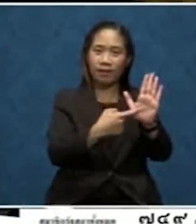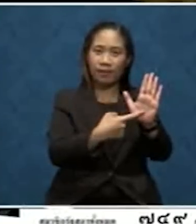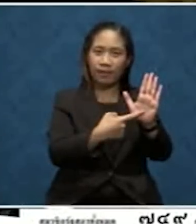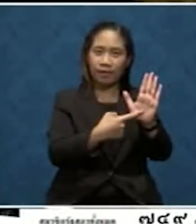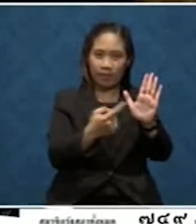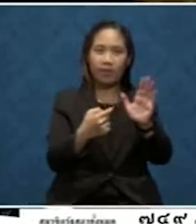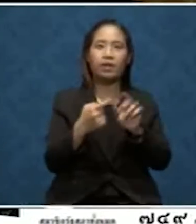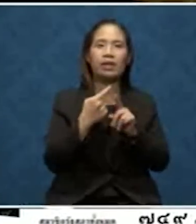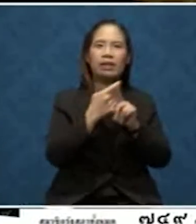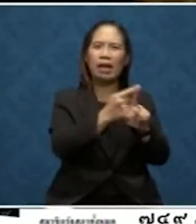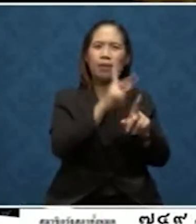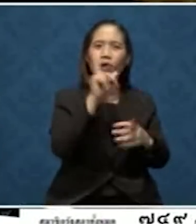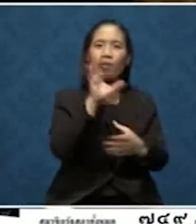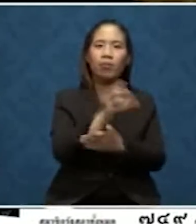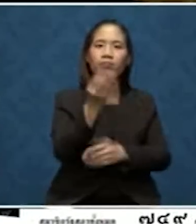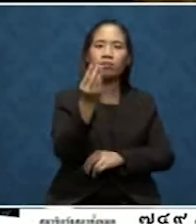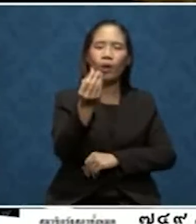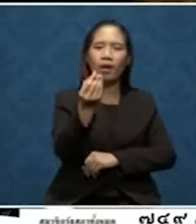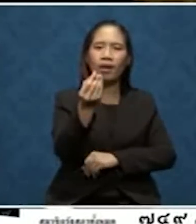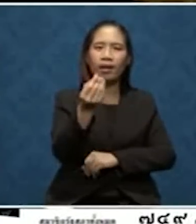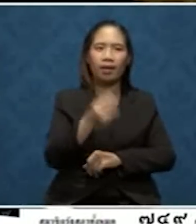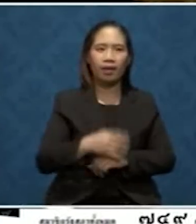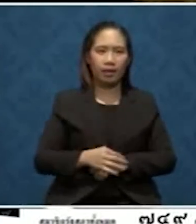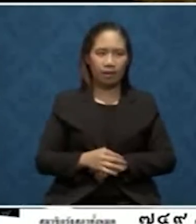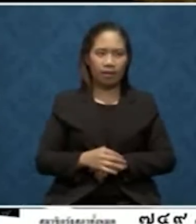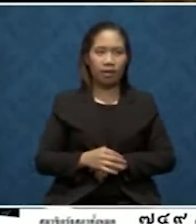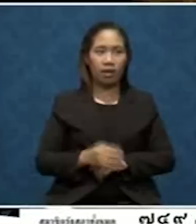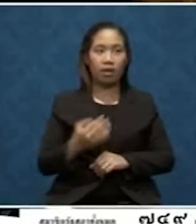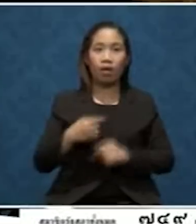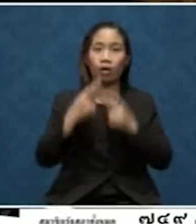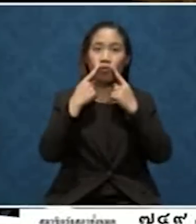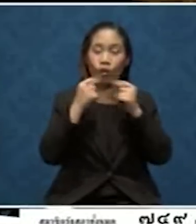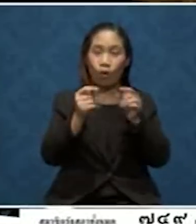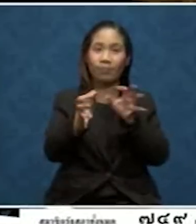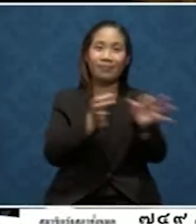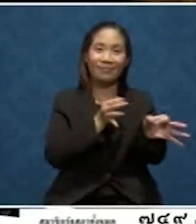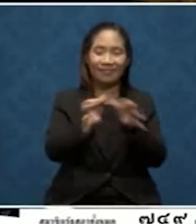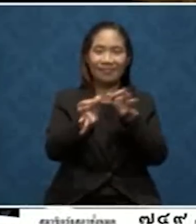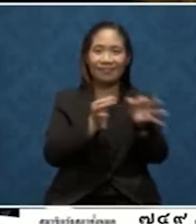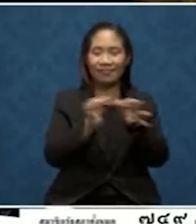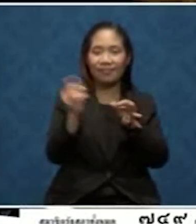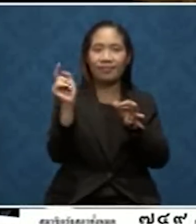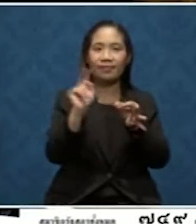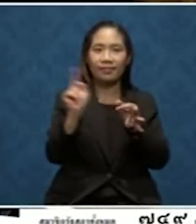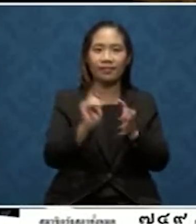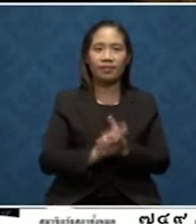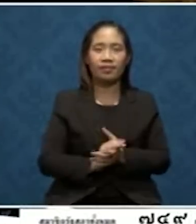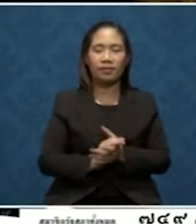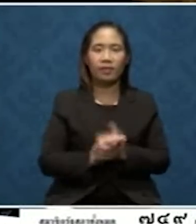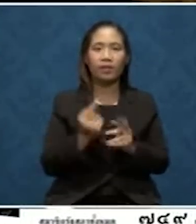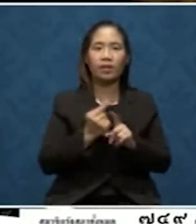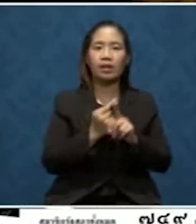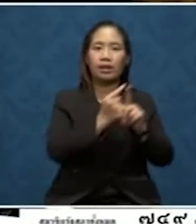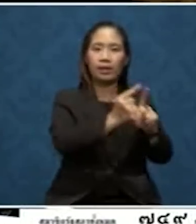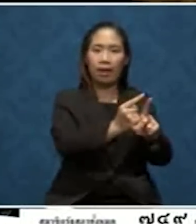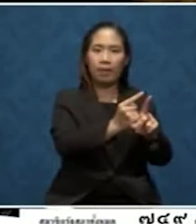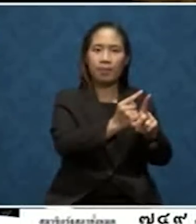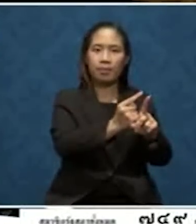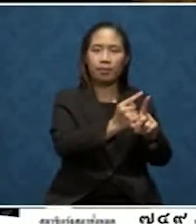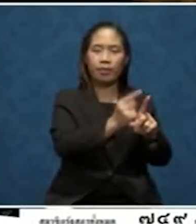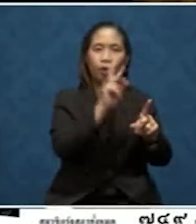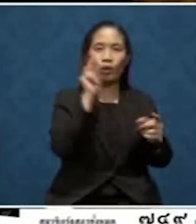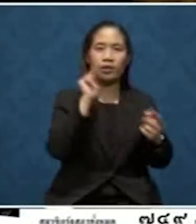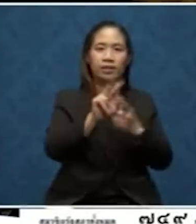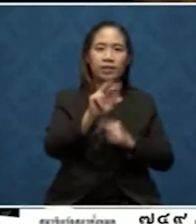เสนอตามข้บัครัอะไรซึ่ทุอา agric disciplinedใช้ยยยerneเปนไปตามข้อ 32